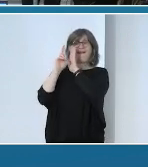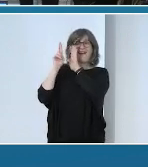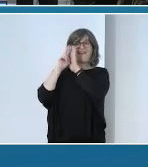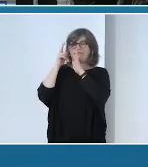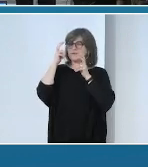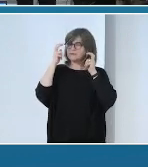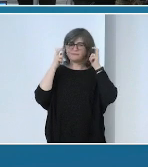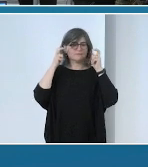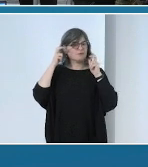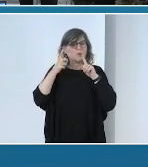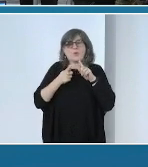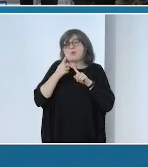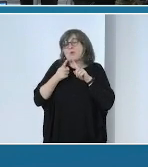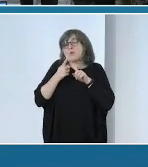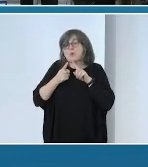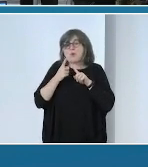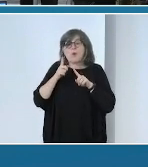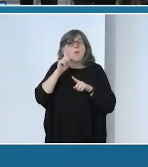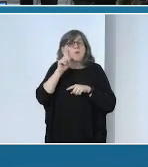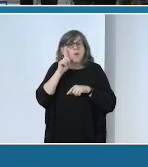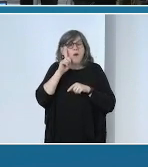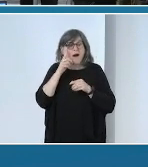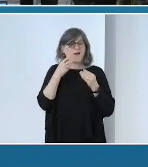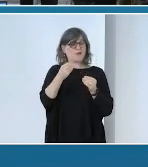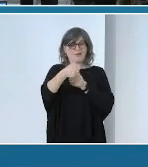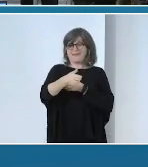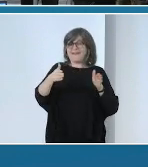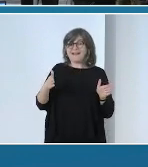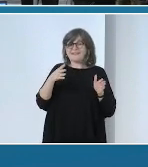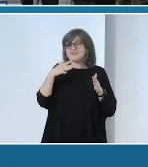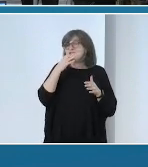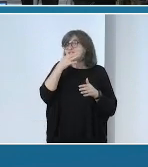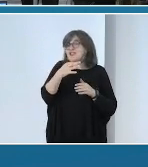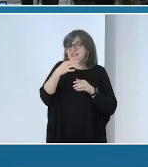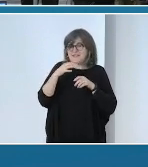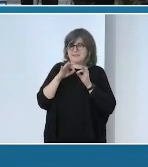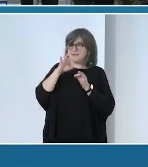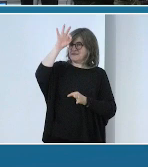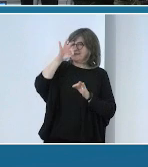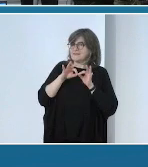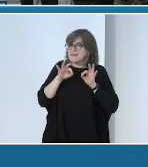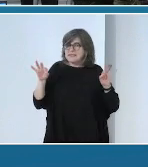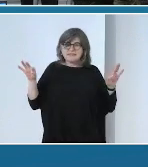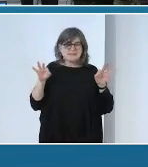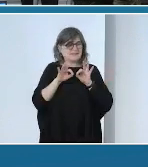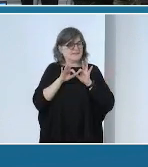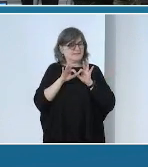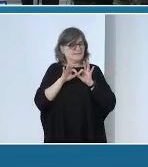donnent, on l'a déjà dit, grâce au cadre de référence, grâce aux références spatiaux qu'on a vus tout à